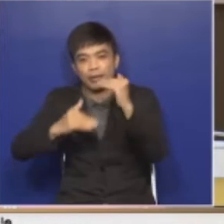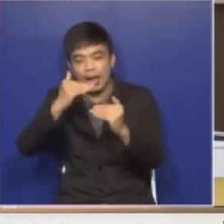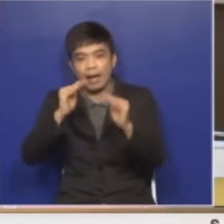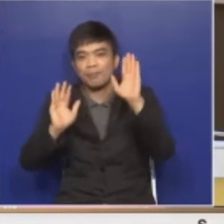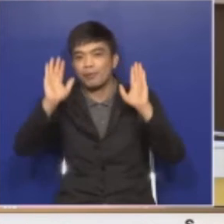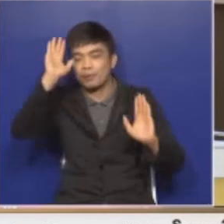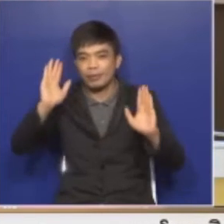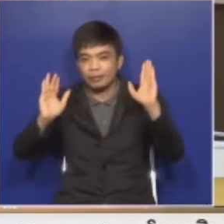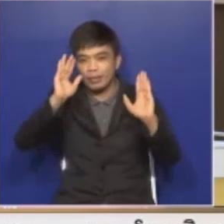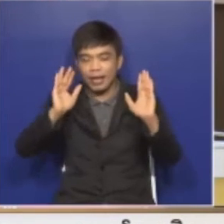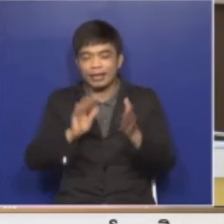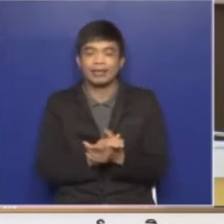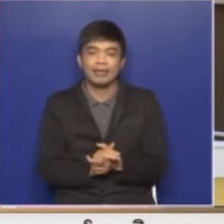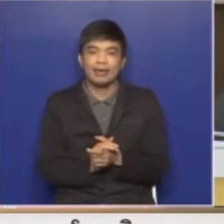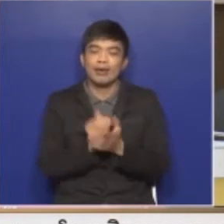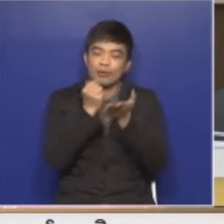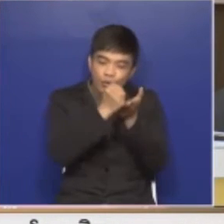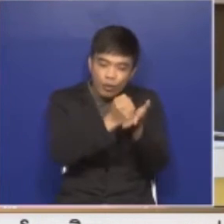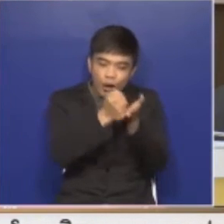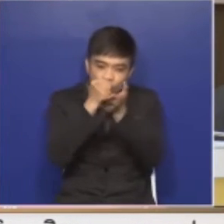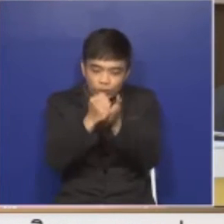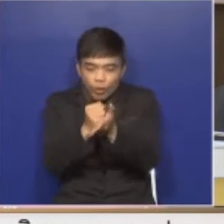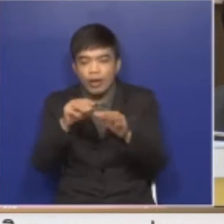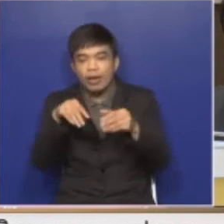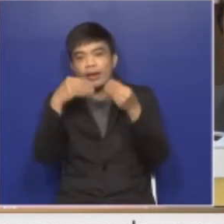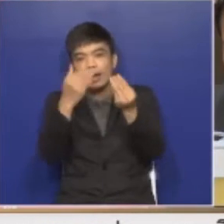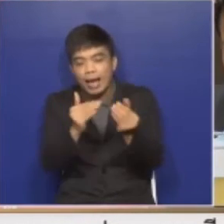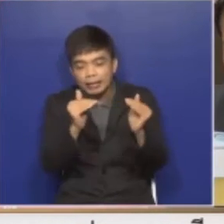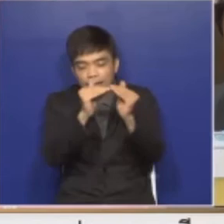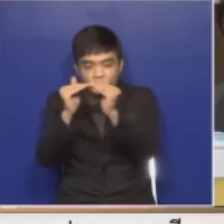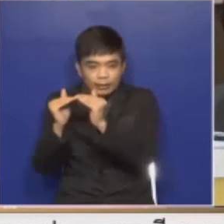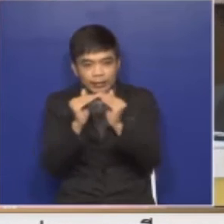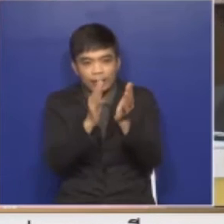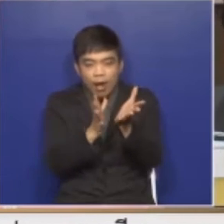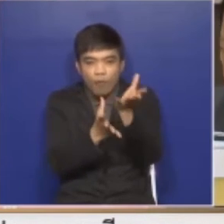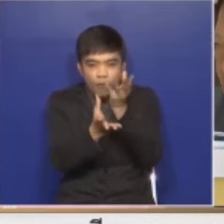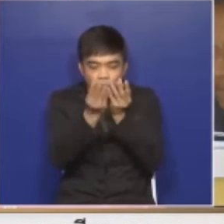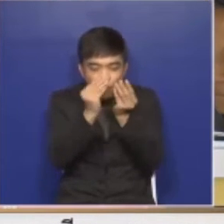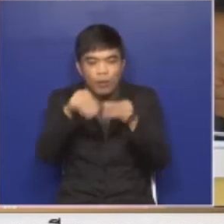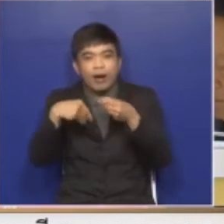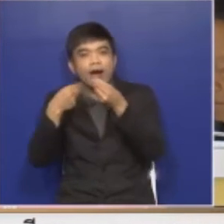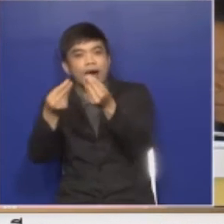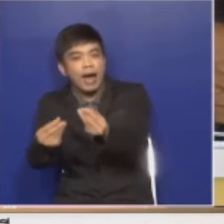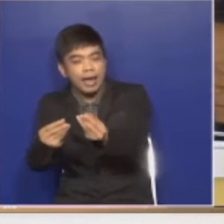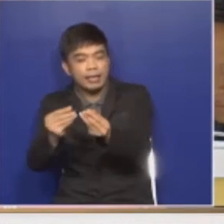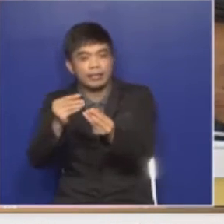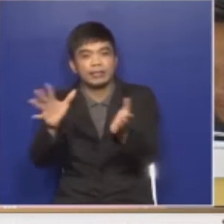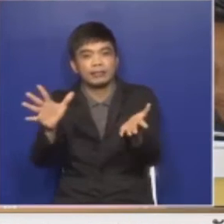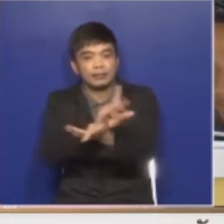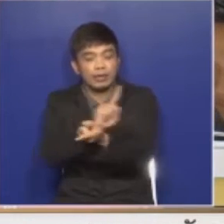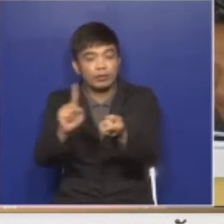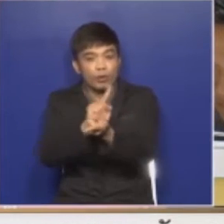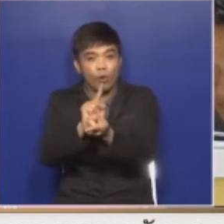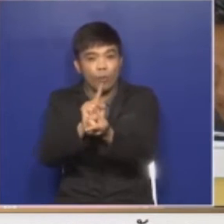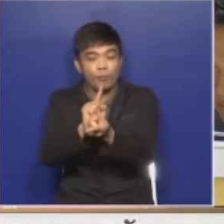และธรรมาภิบาลตลอดจนถึงสันติวิธีอันนี้และมุ่งนำความรู้สู่สังคมเพื่อประโยชน์ส่วนรวมทำ